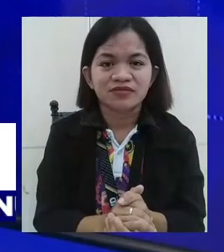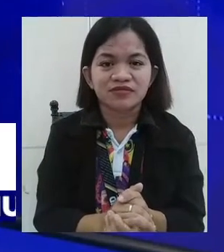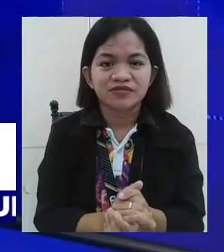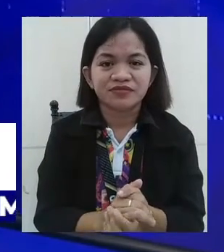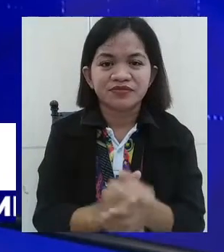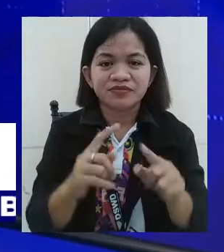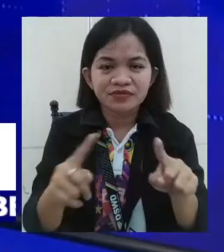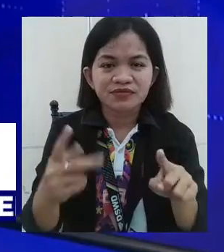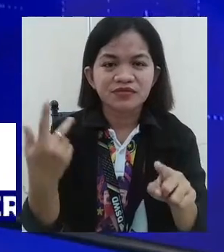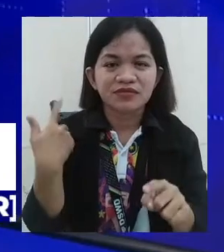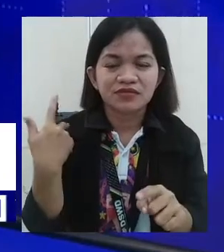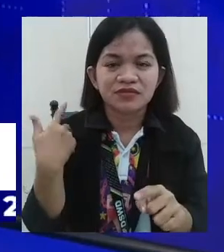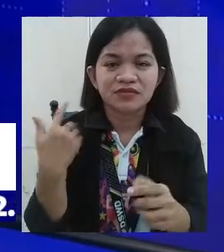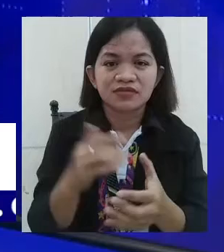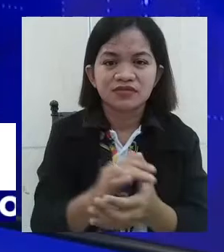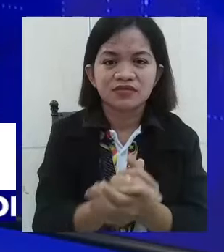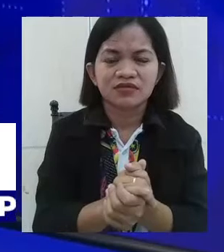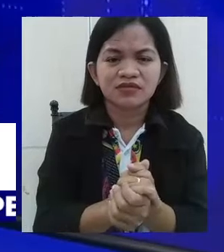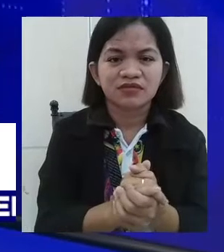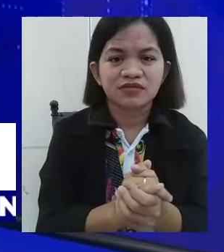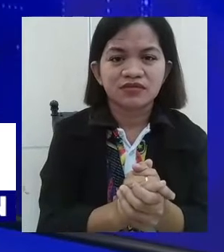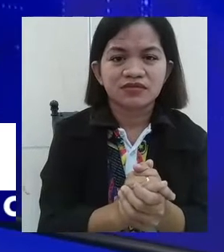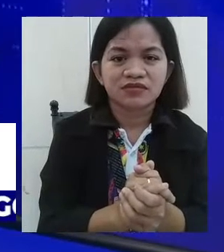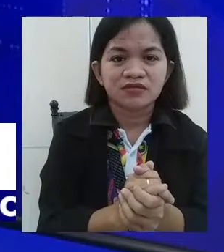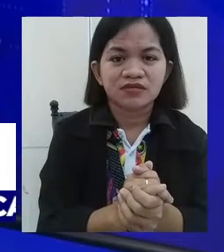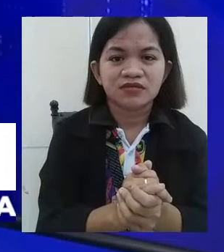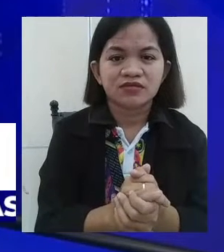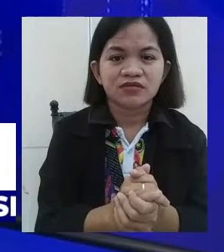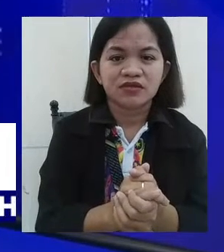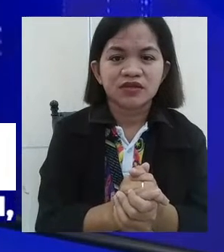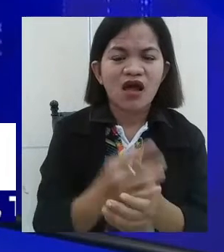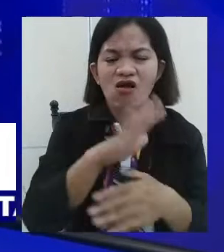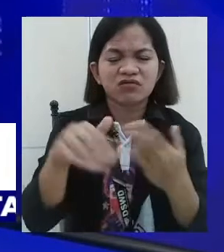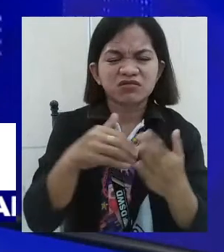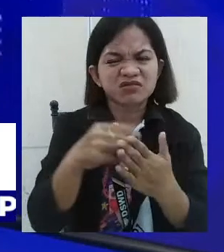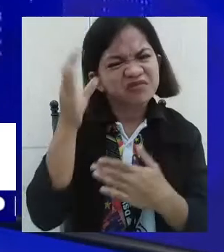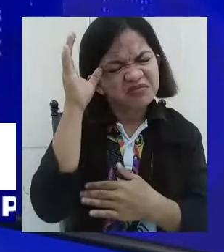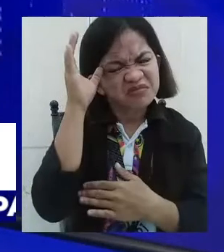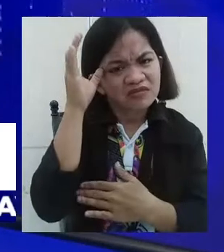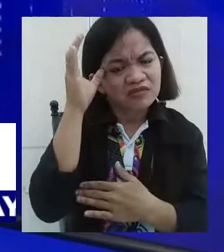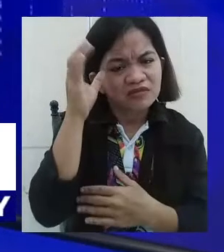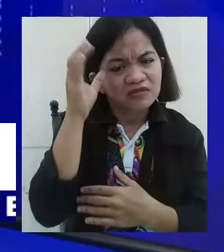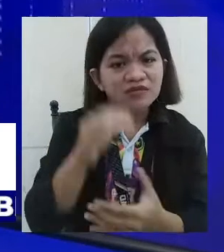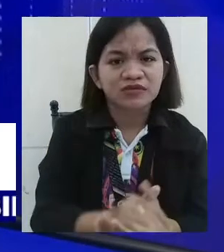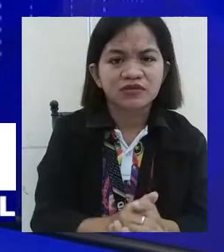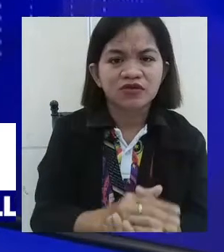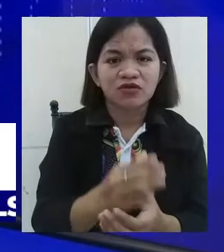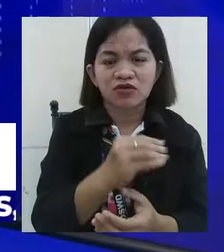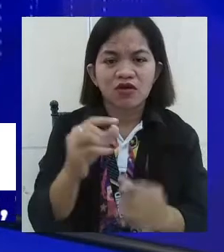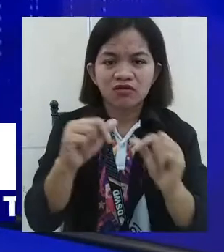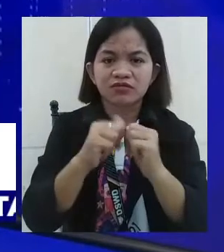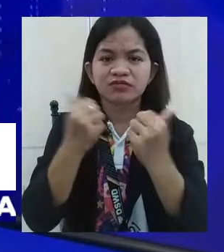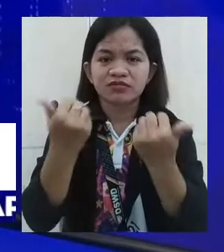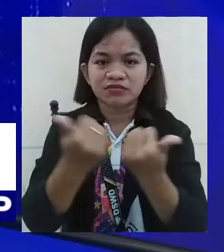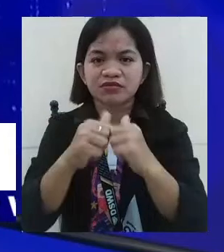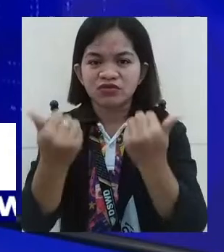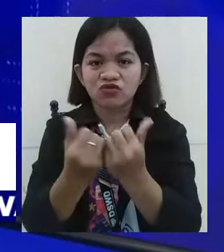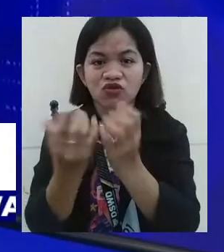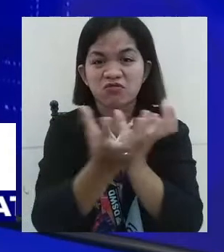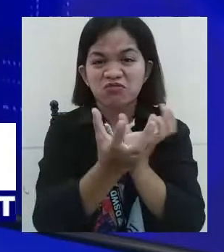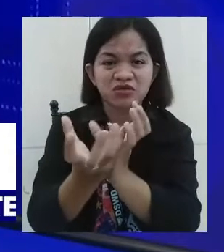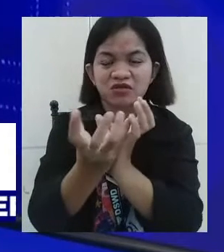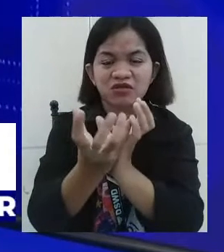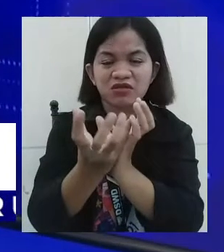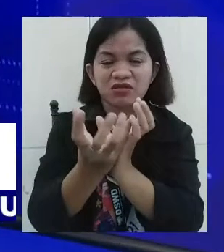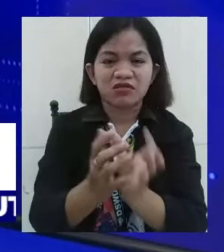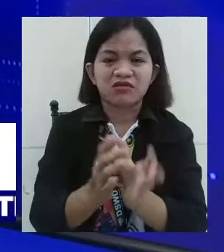kasi ang nagiging concern ng sektor doon sa community level na. So,